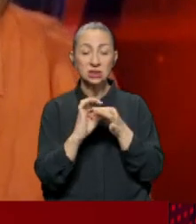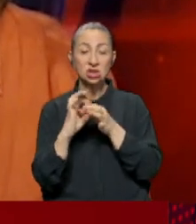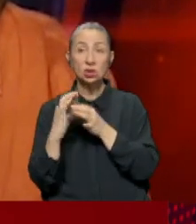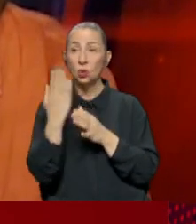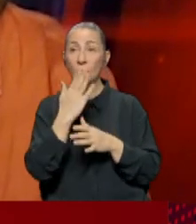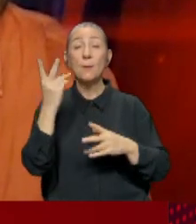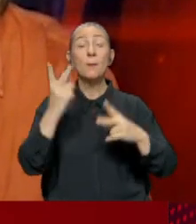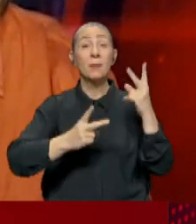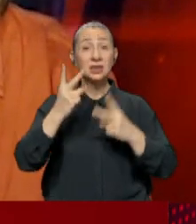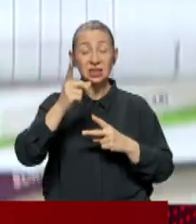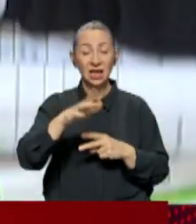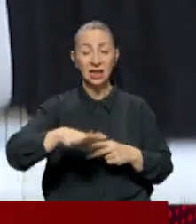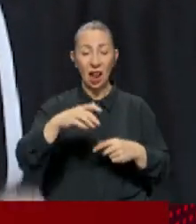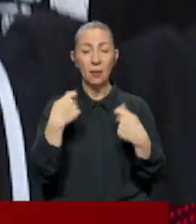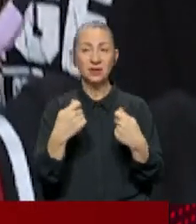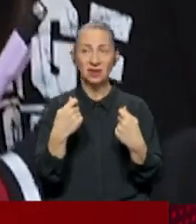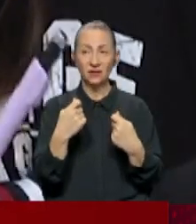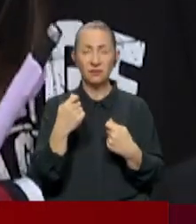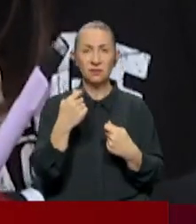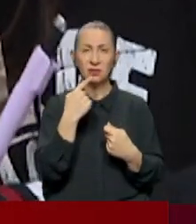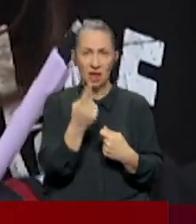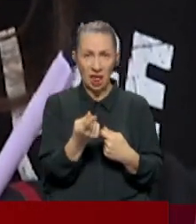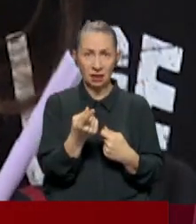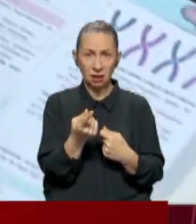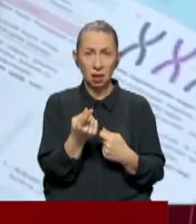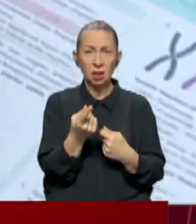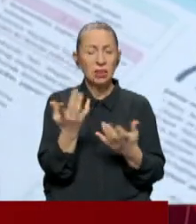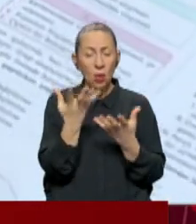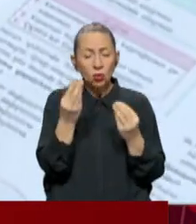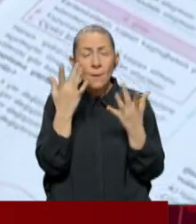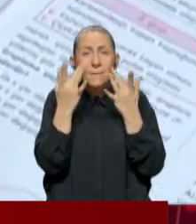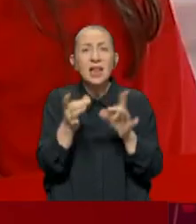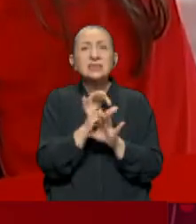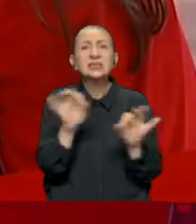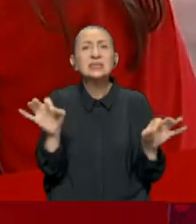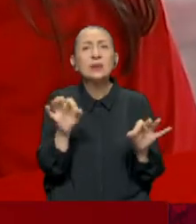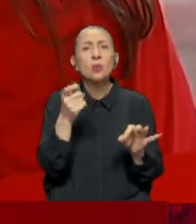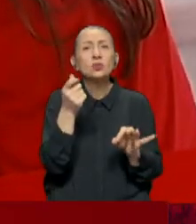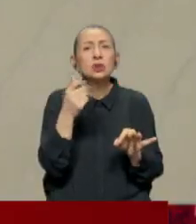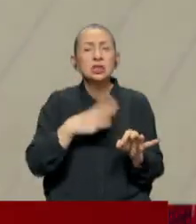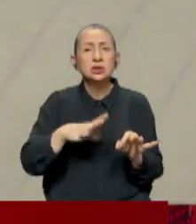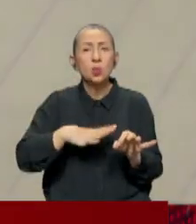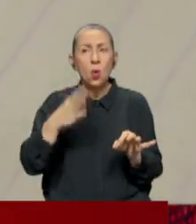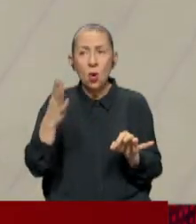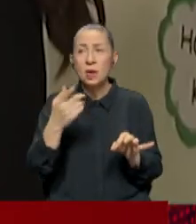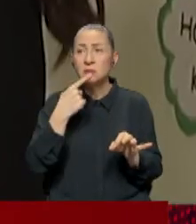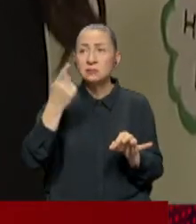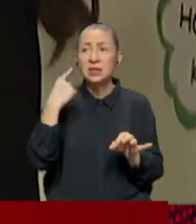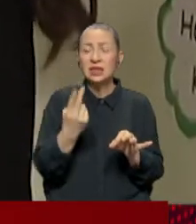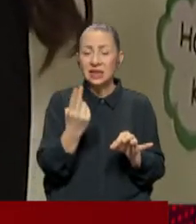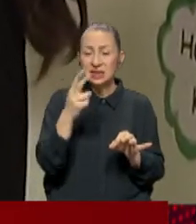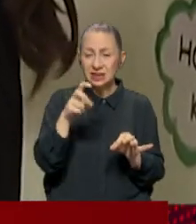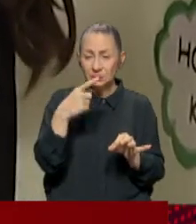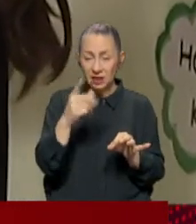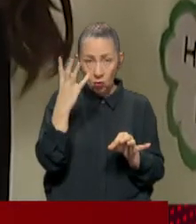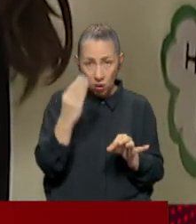okullar. Kimisi de genel gider adı altında ne olduğu belirsiz bir ücreti yansıtıyor. Geçen sene 7-8 bin